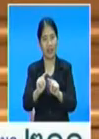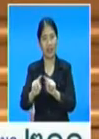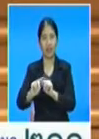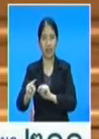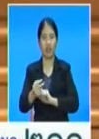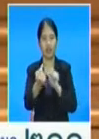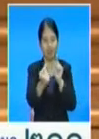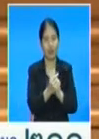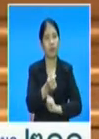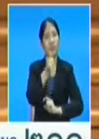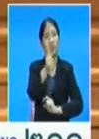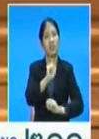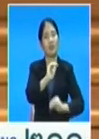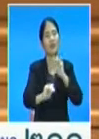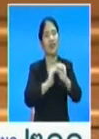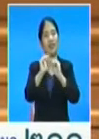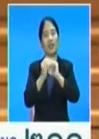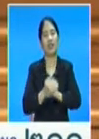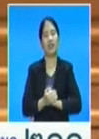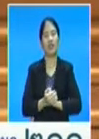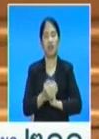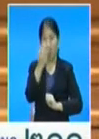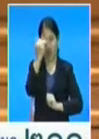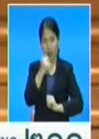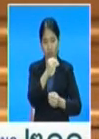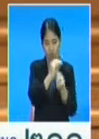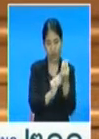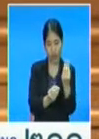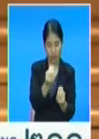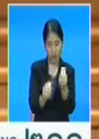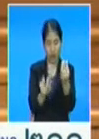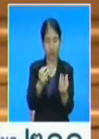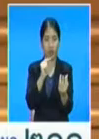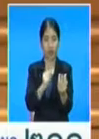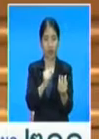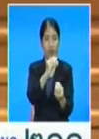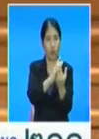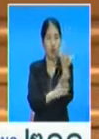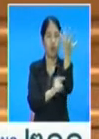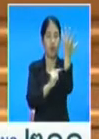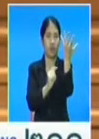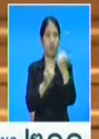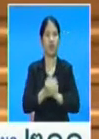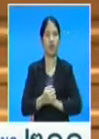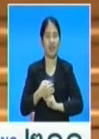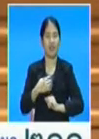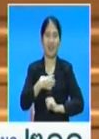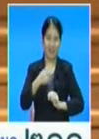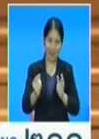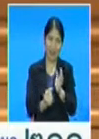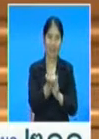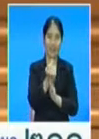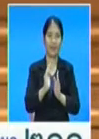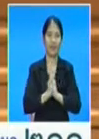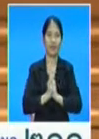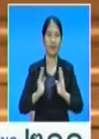งั้นต้องใช้เวลาอีกหลายปีแต่อย่างน้อยเราได้เริ่มต้นให้กับลูกหลานของเราครับกราบขอบพระคุณครับ ขอบคุณครับ